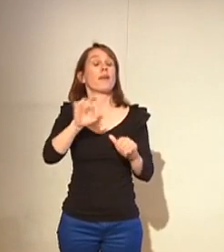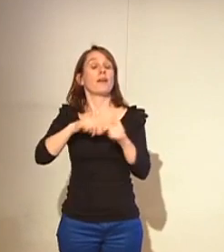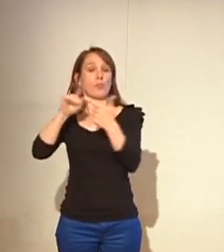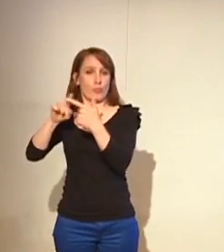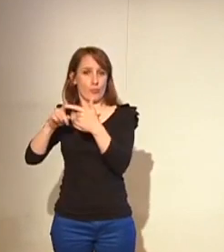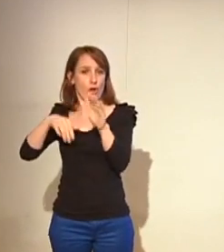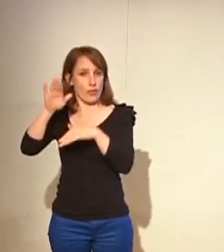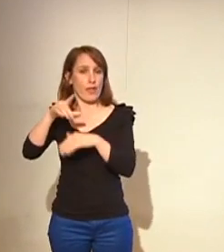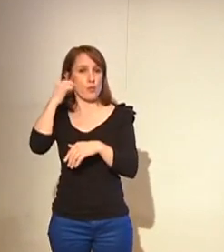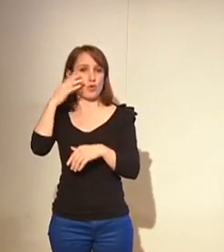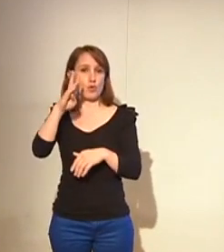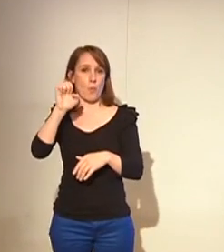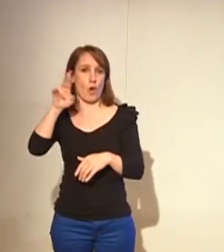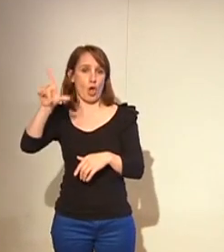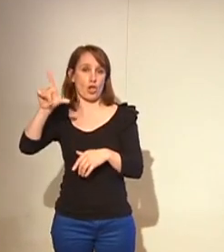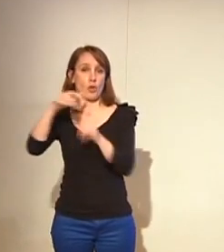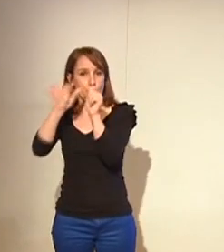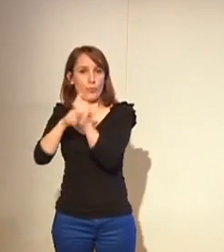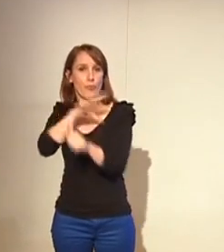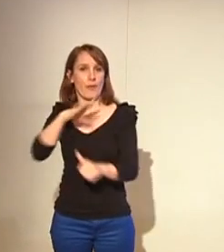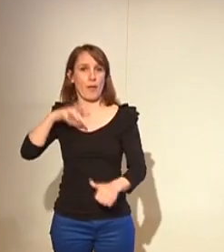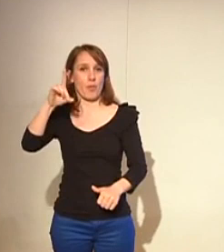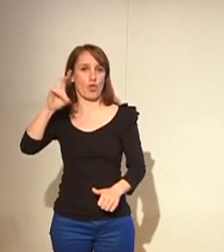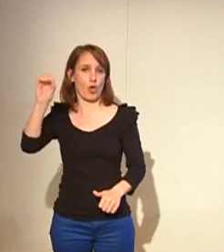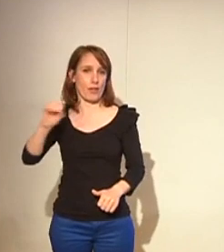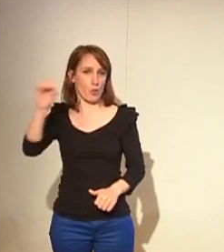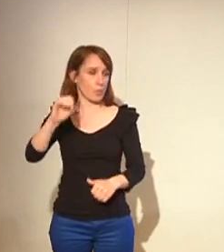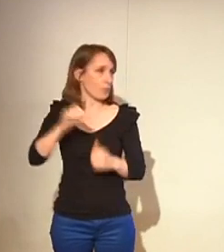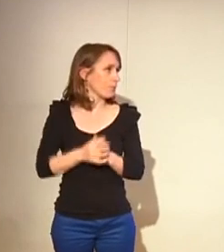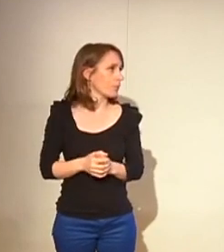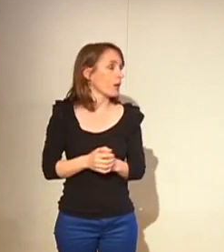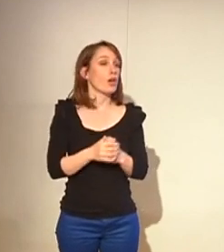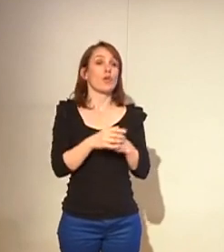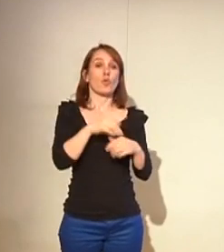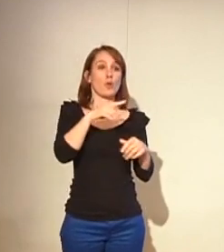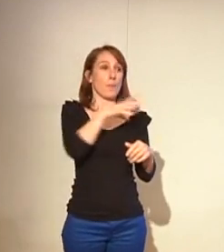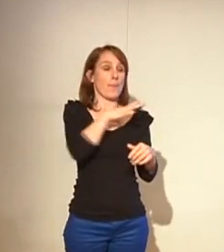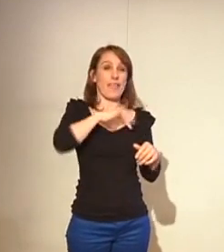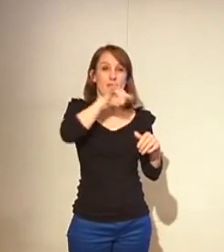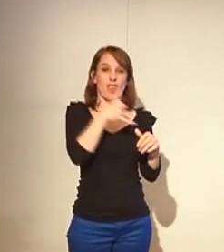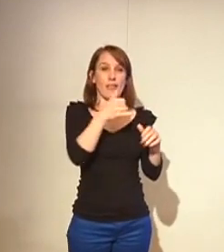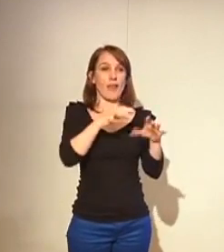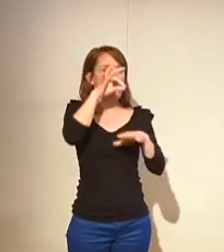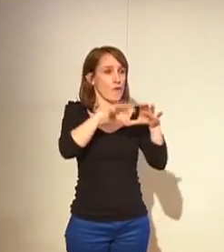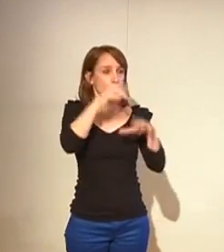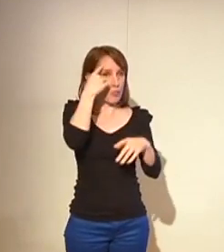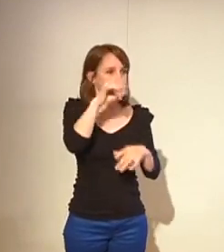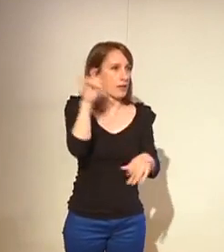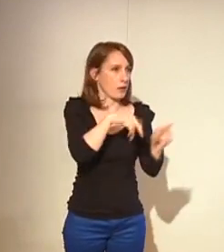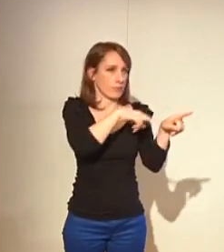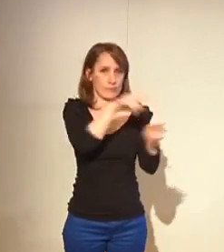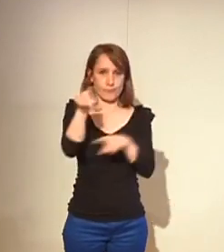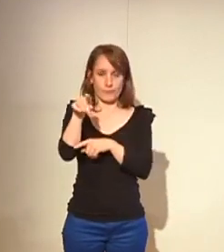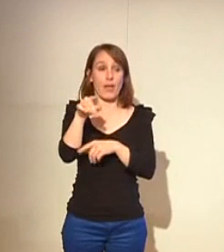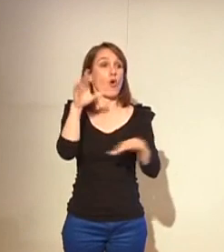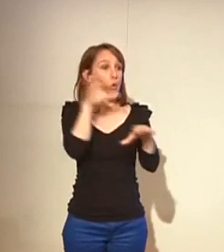dornano et donc je soumets au vote madame Jaa avec pour suppléant monsieur Bayen qui est pour